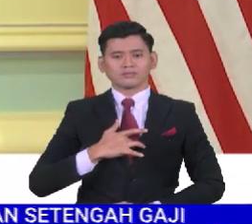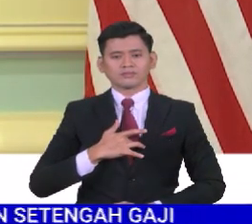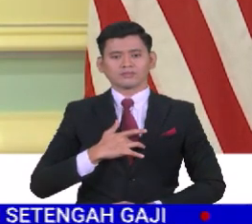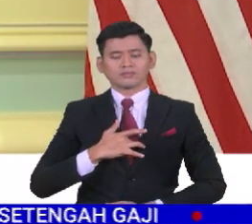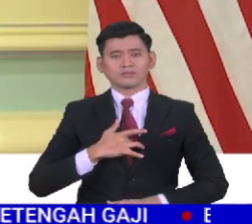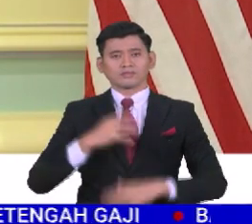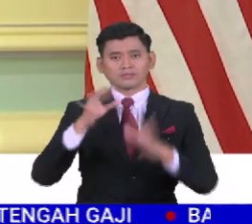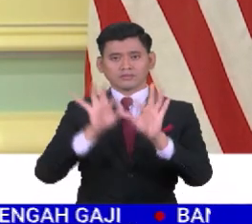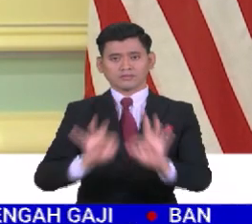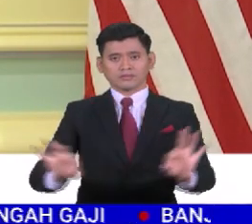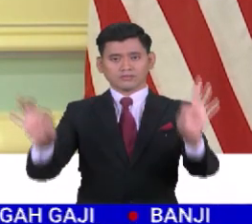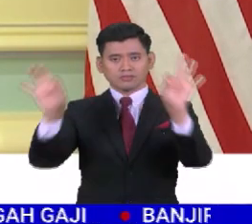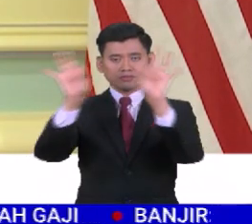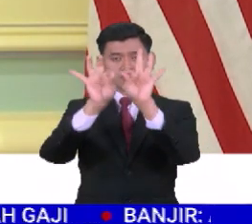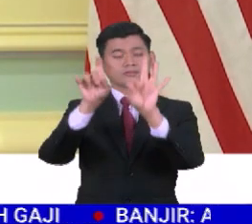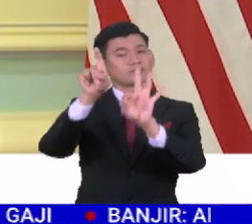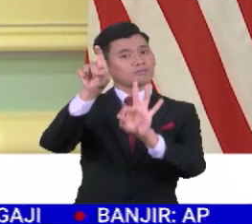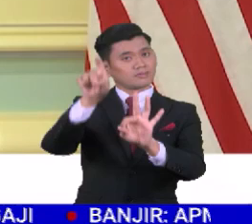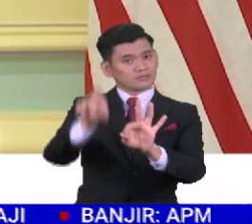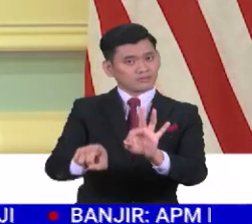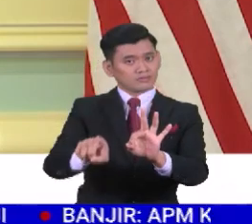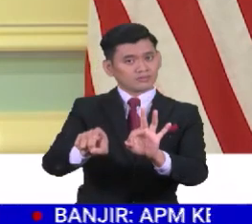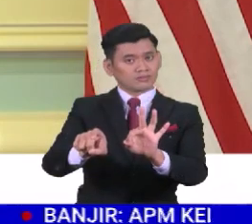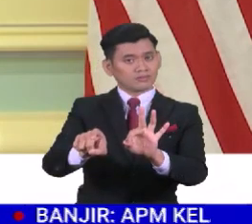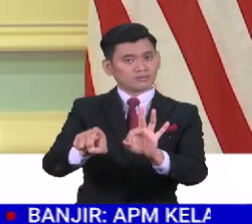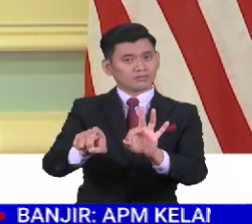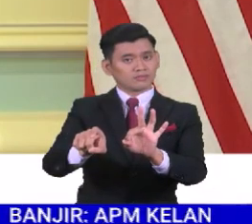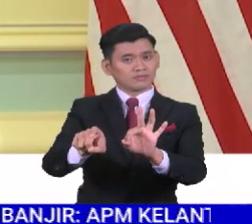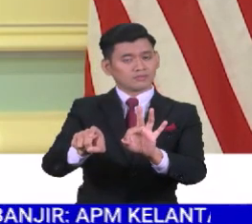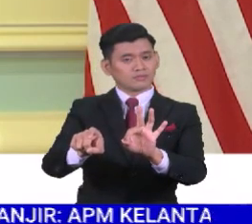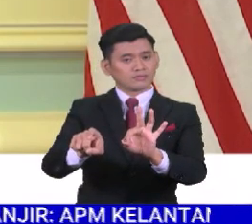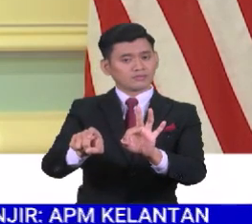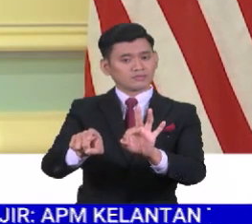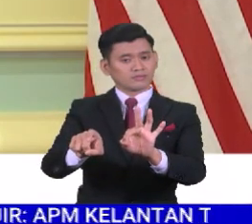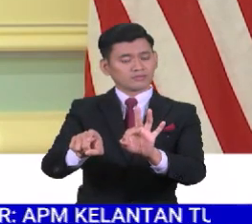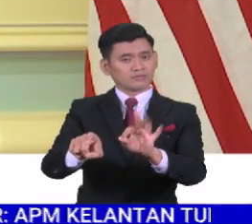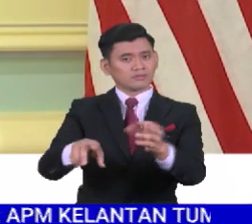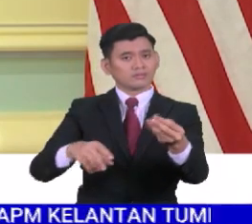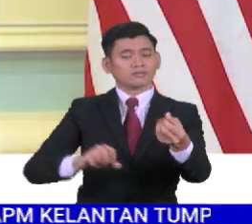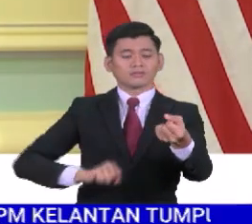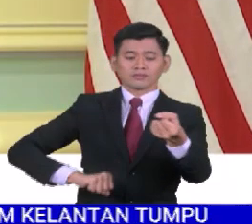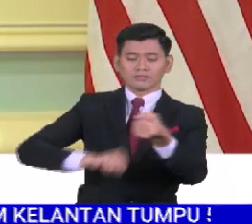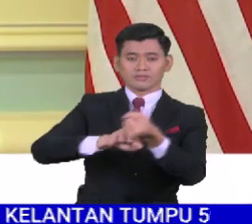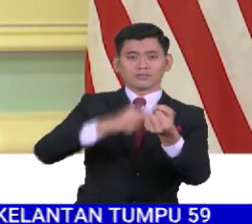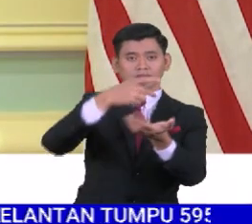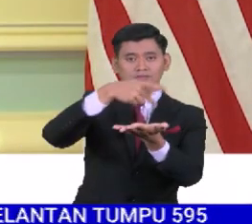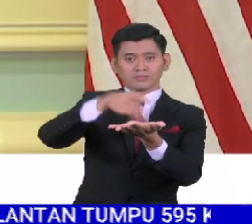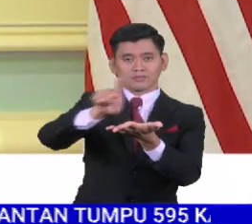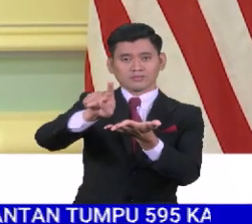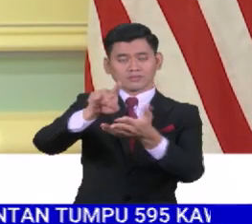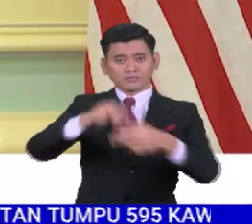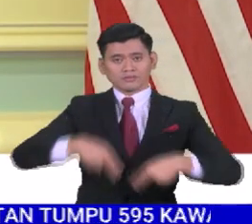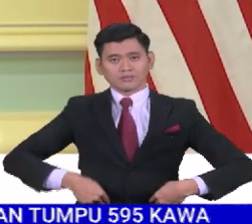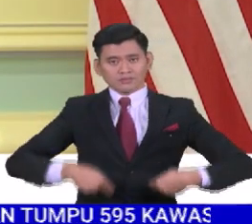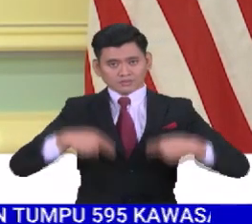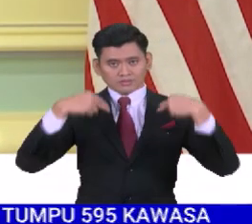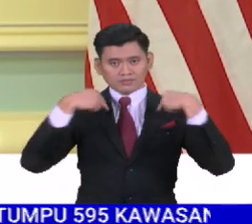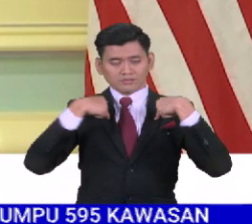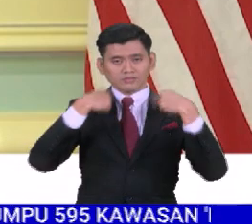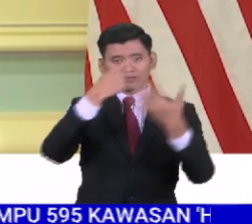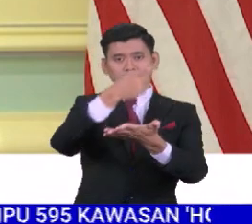keutamaan itu harus terhadap kosan hidup harga barang yang